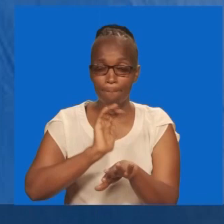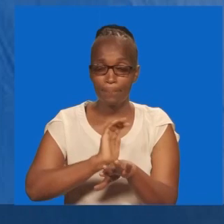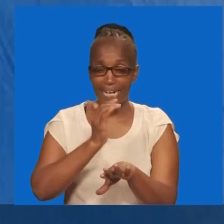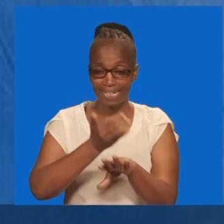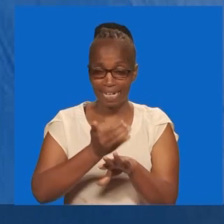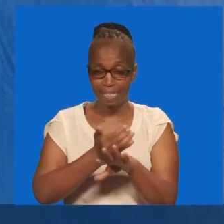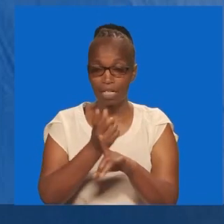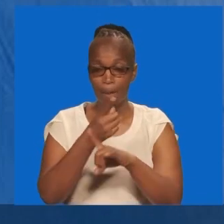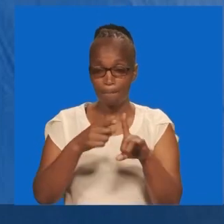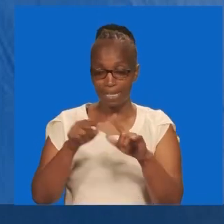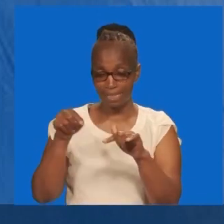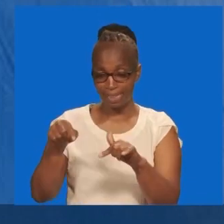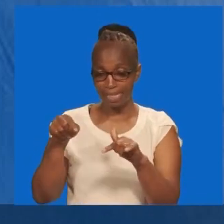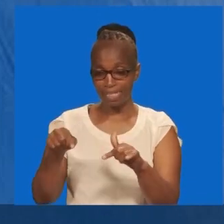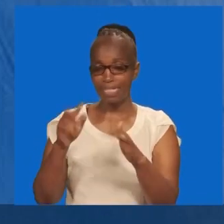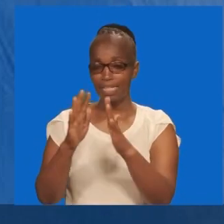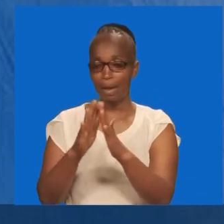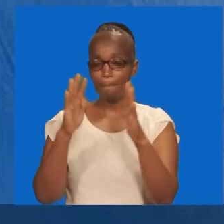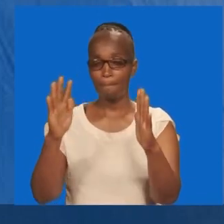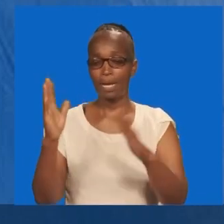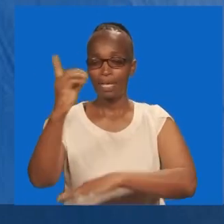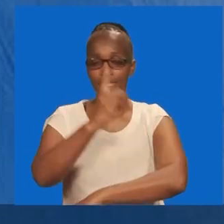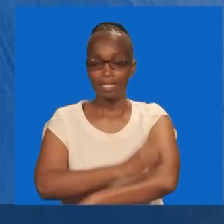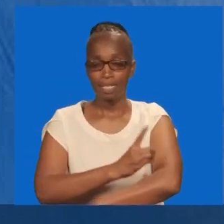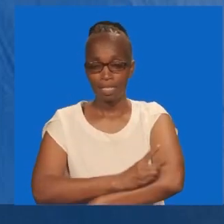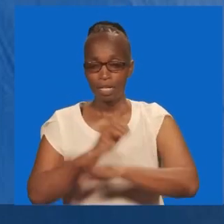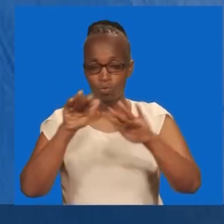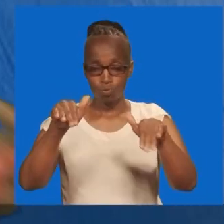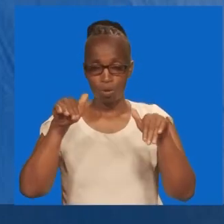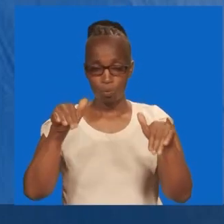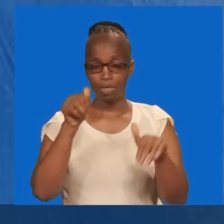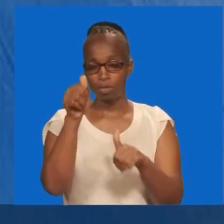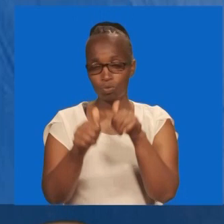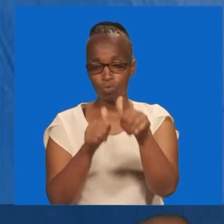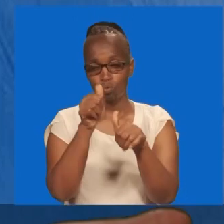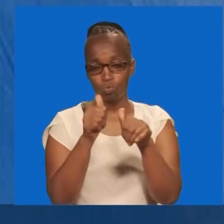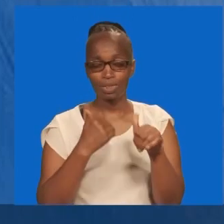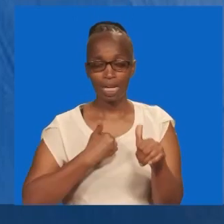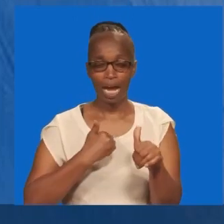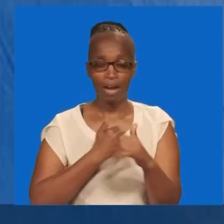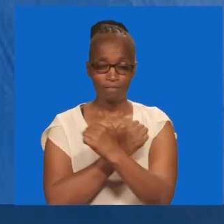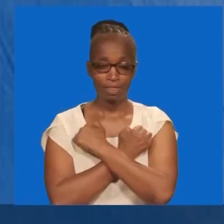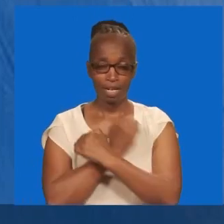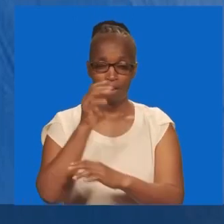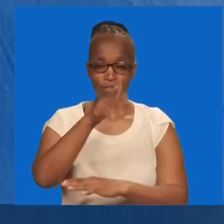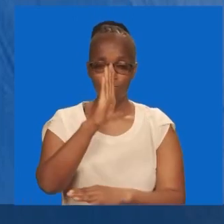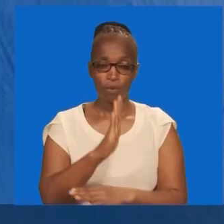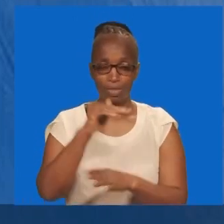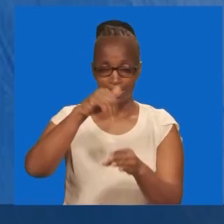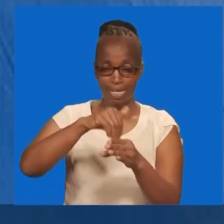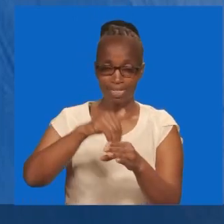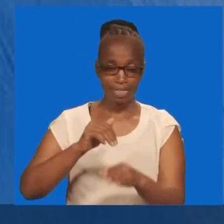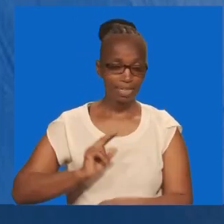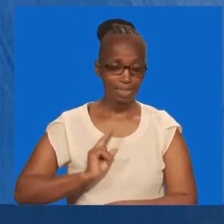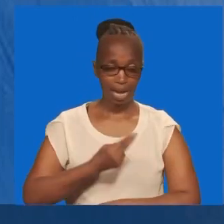hatungekuwa na maana ya hii sikukuu ambayo tunangojea, ambayo inaashiria upendo wa Mungu katika